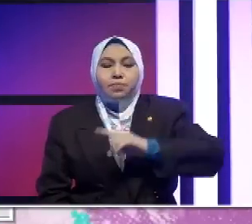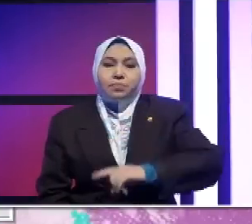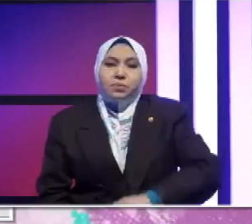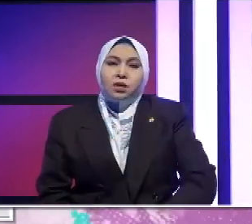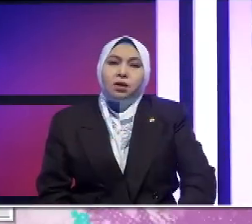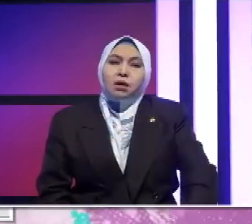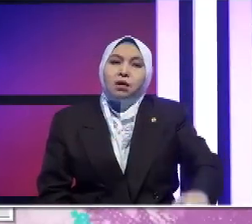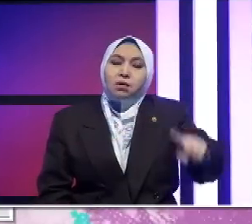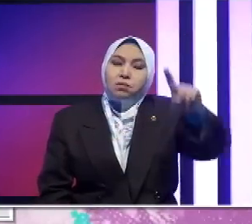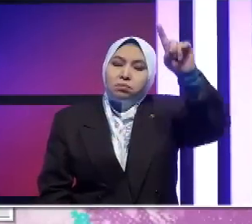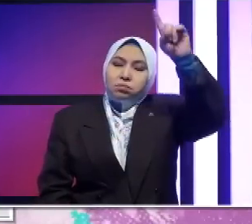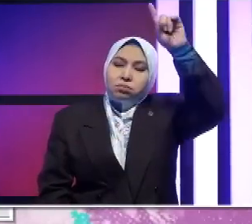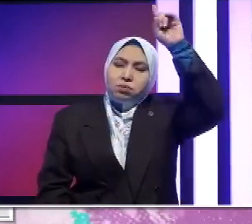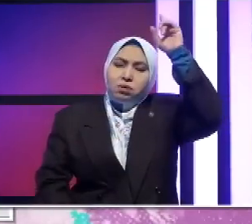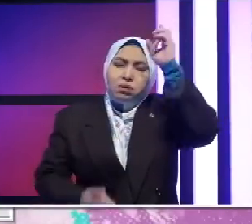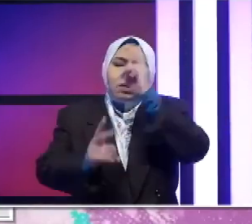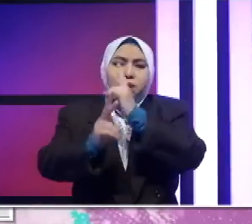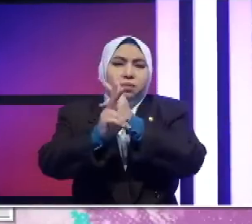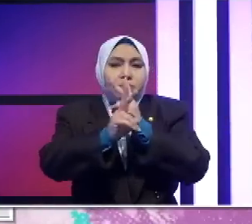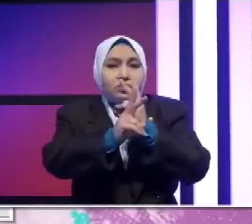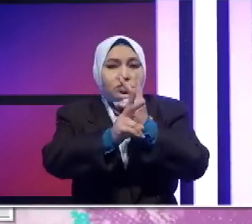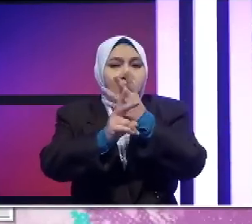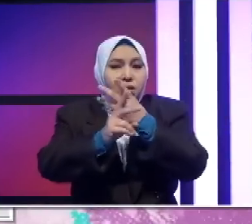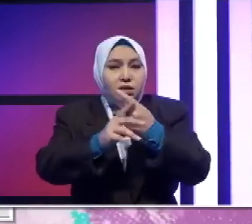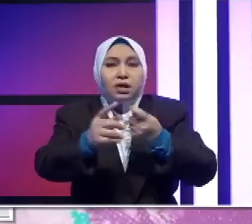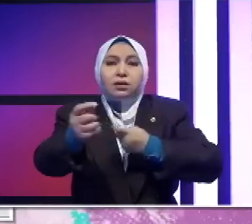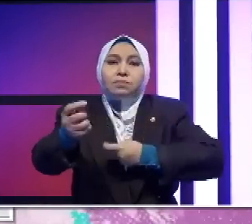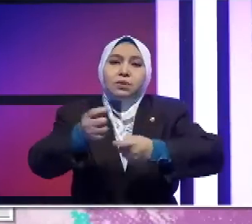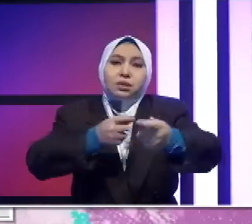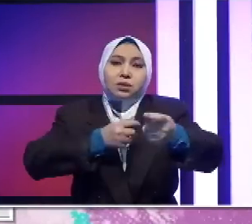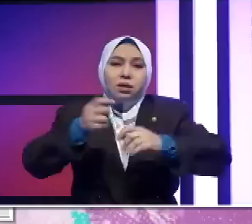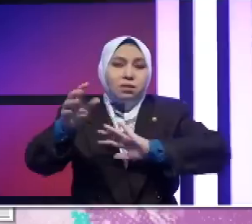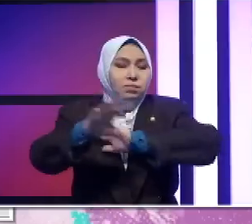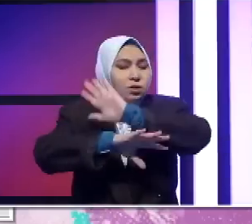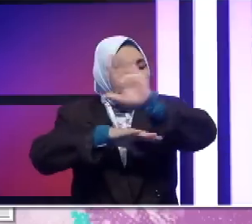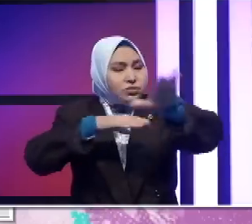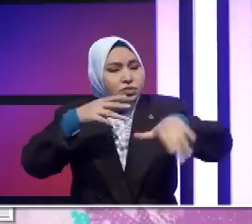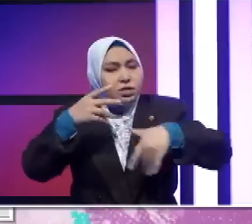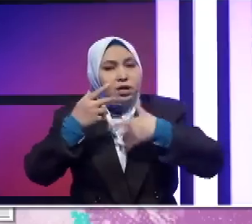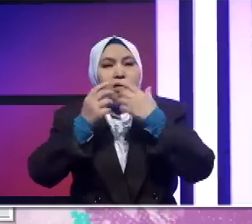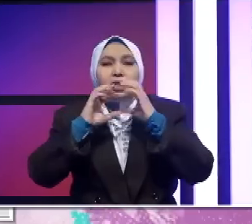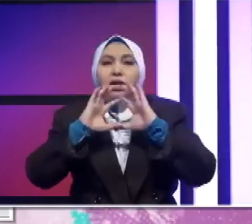الرحيم. الحمد لله رب